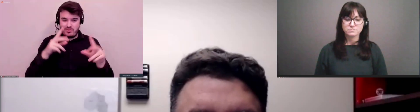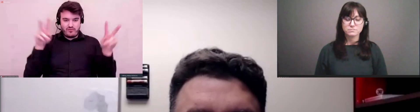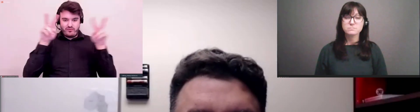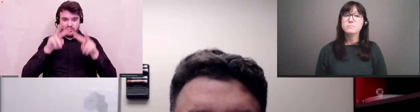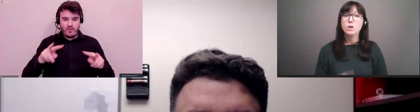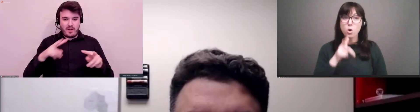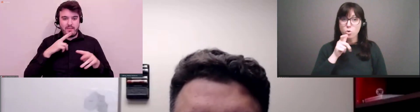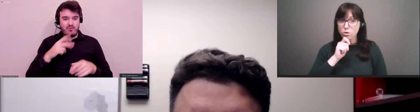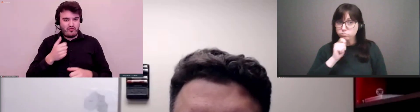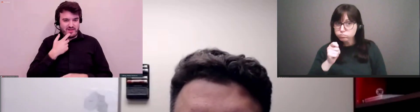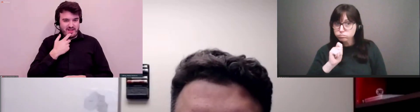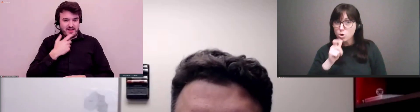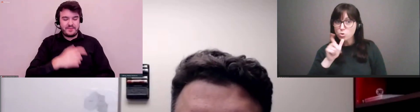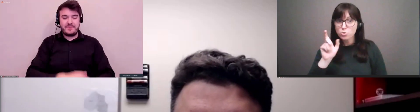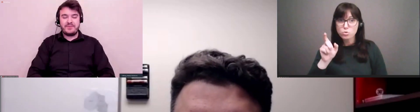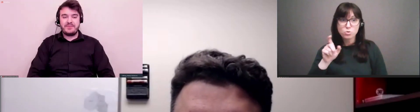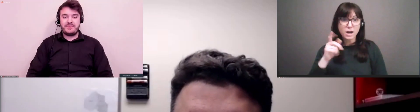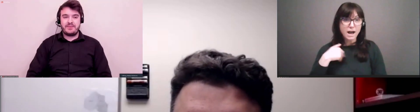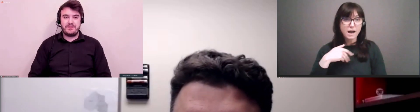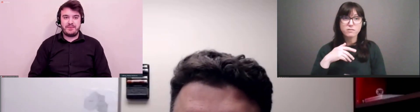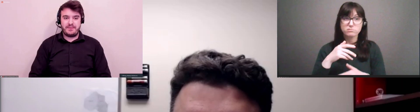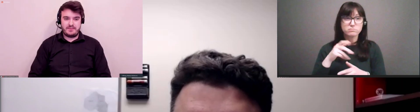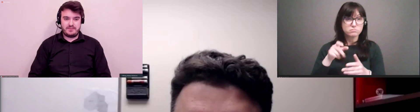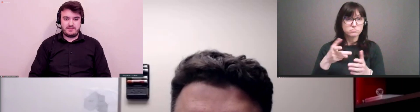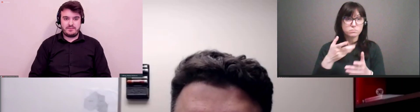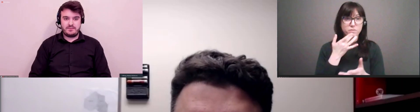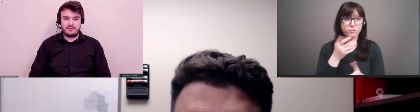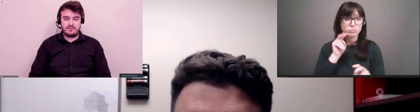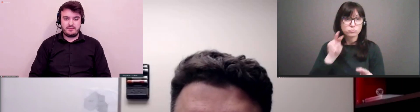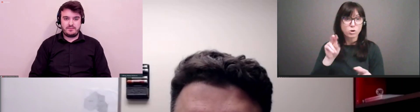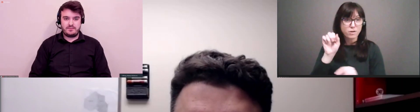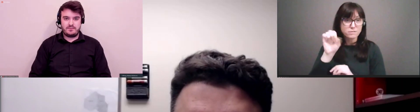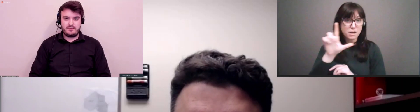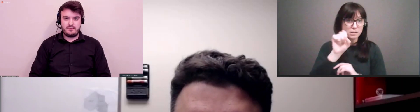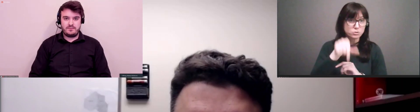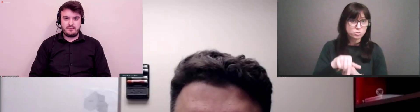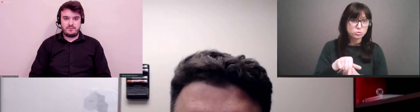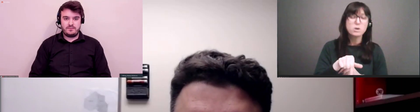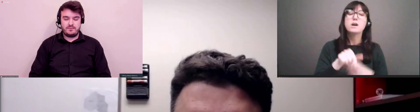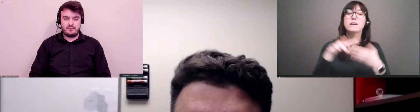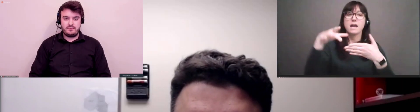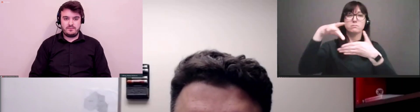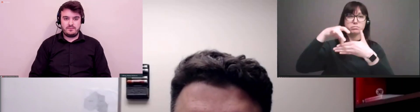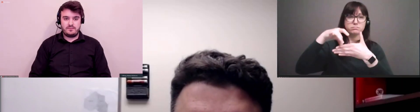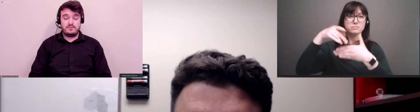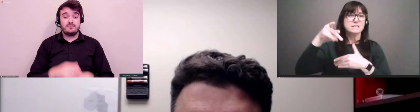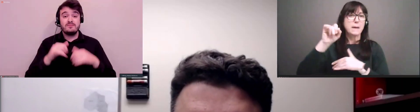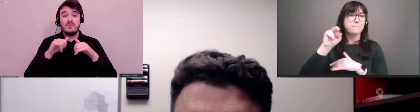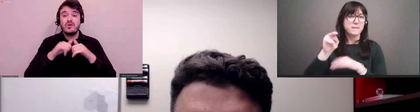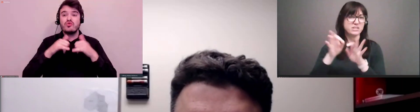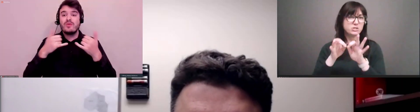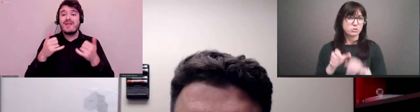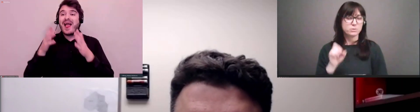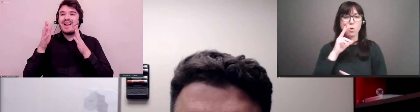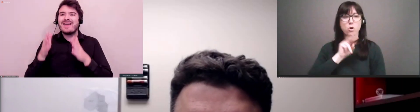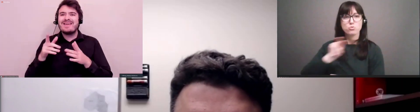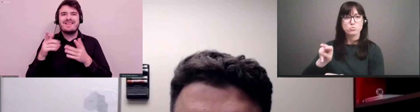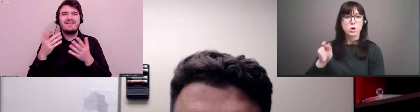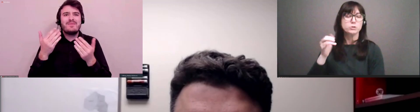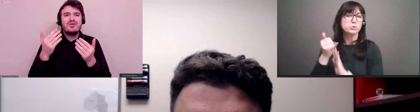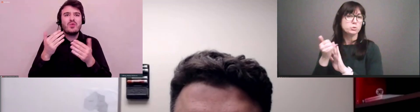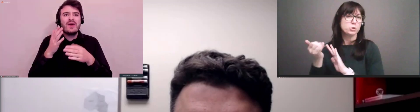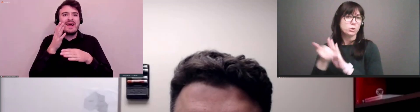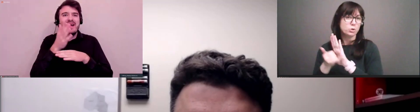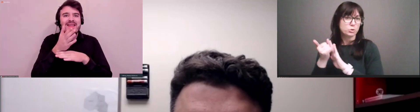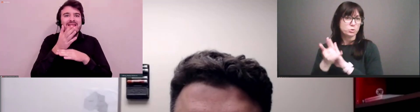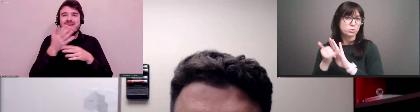with accessibility needs can pin the interpreters or follow the YouTube stream. Les journalistes ayant des besoins en matière d'accessibilité